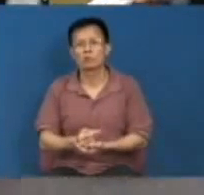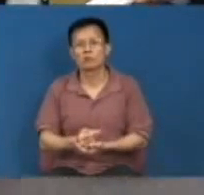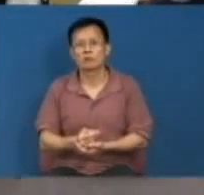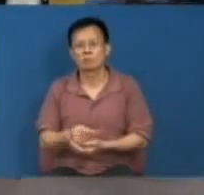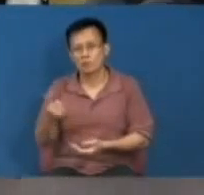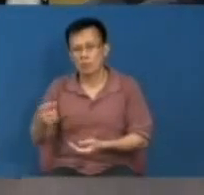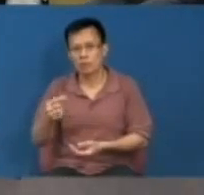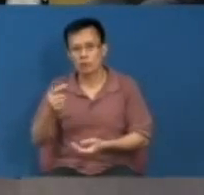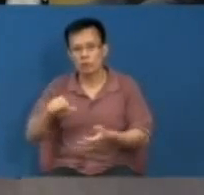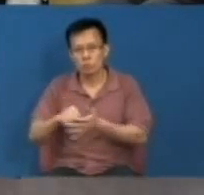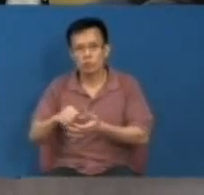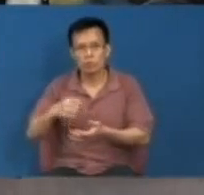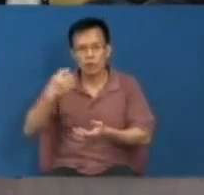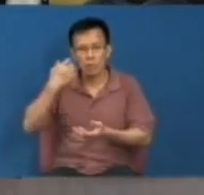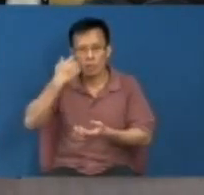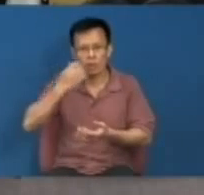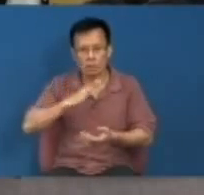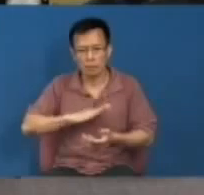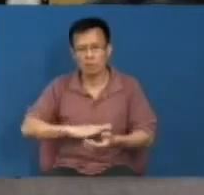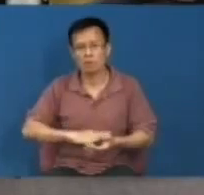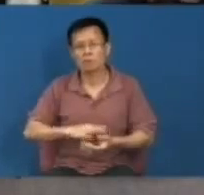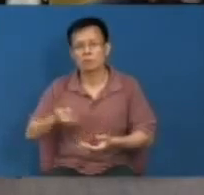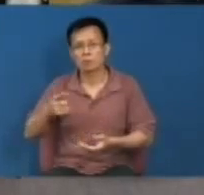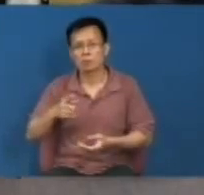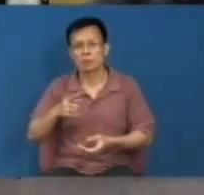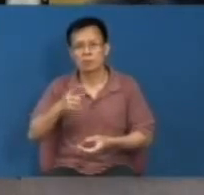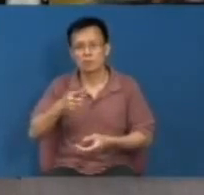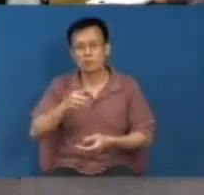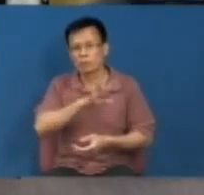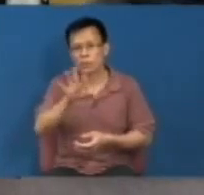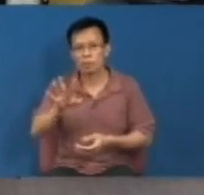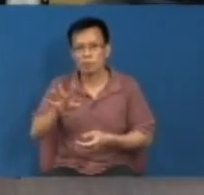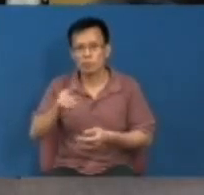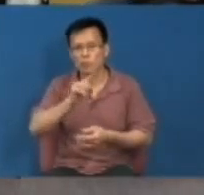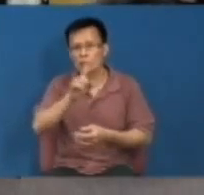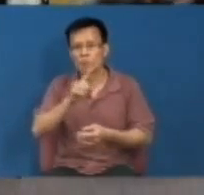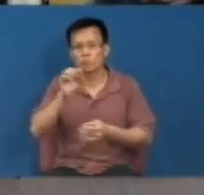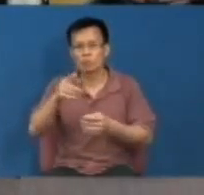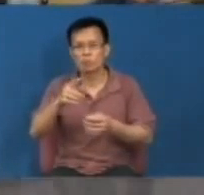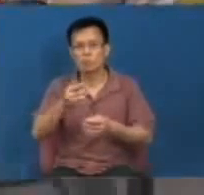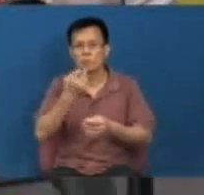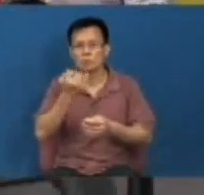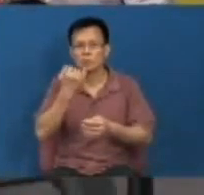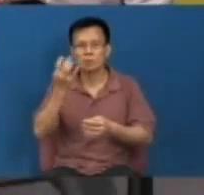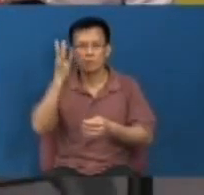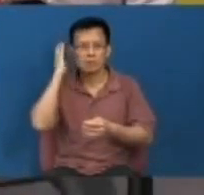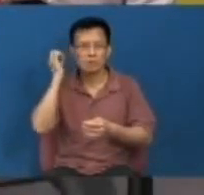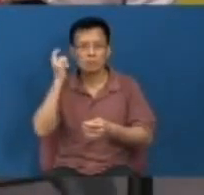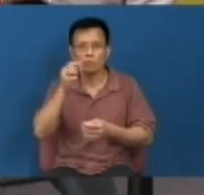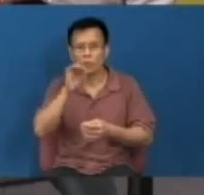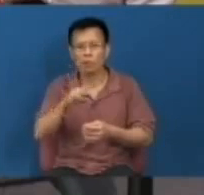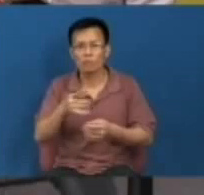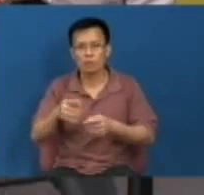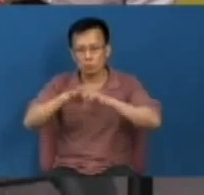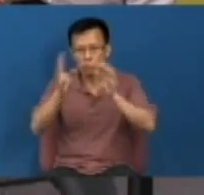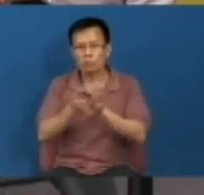你嚟做個總結啦。究竟你哋會點樣同啲兄弟姊妹點樣去爭取？ 我覺得咧，全香港市民咧要喺呢一